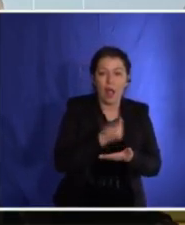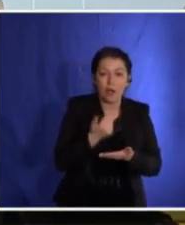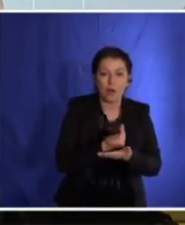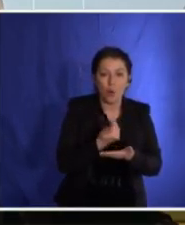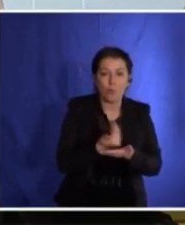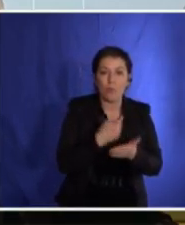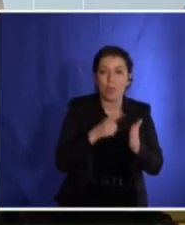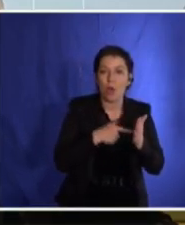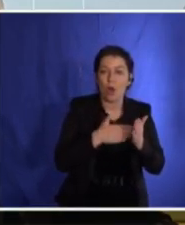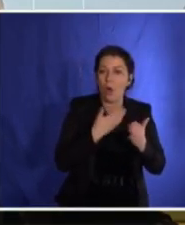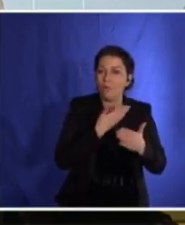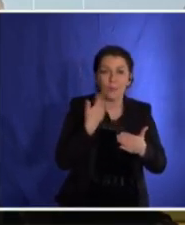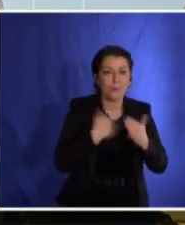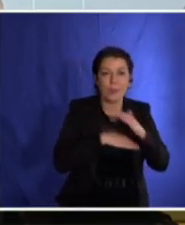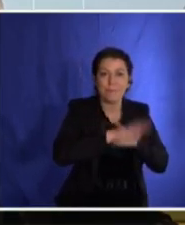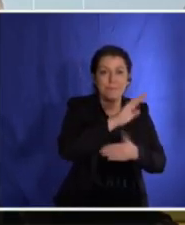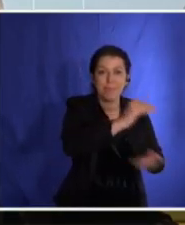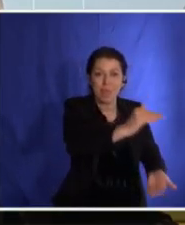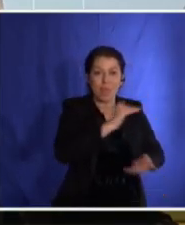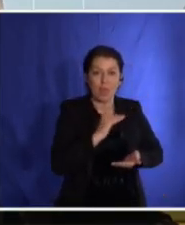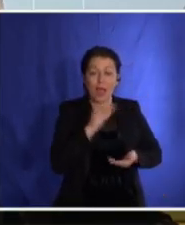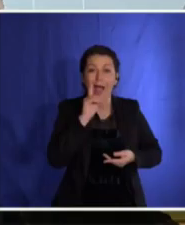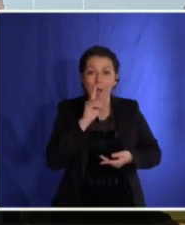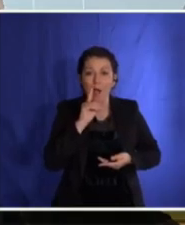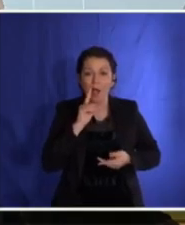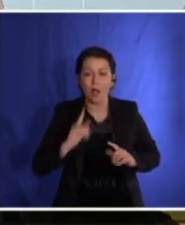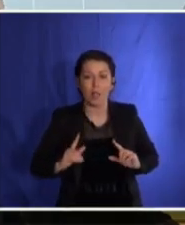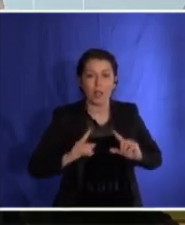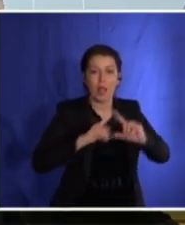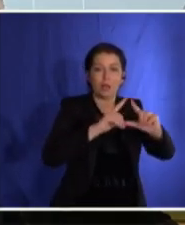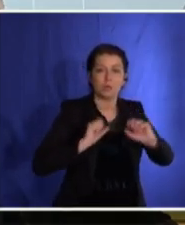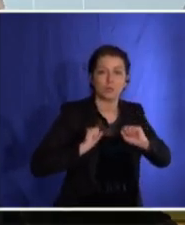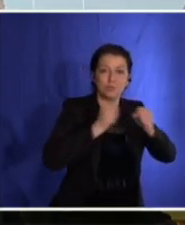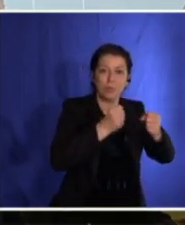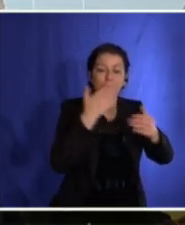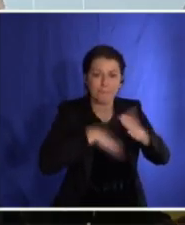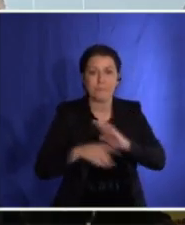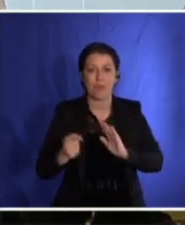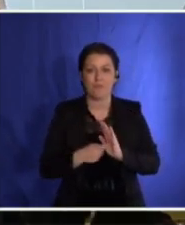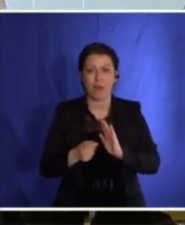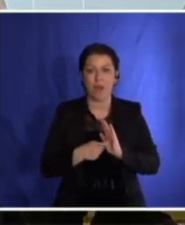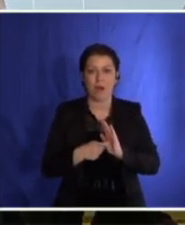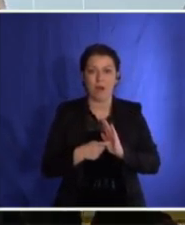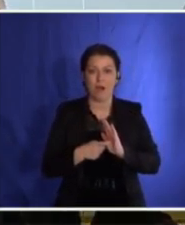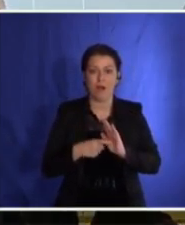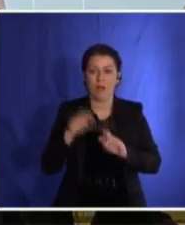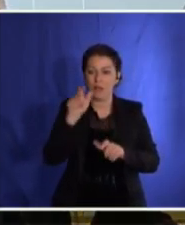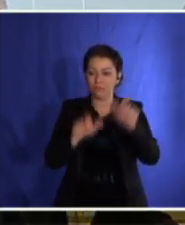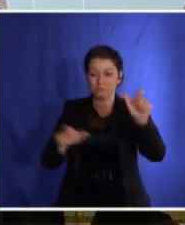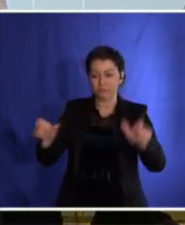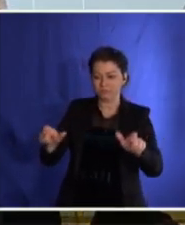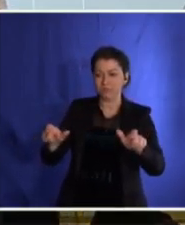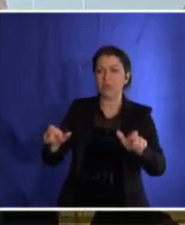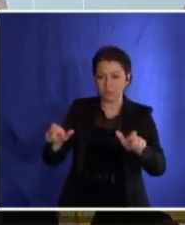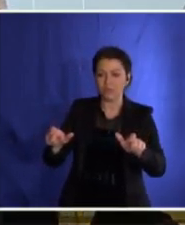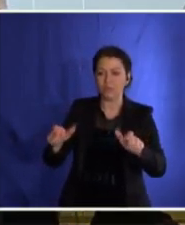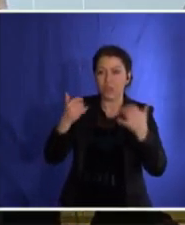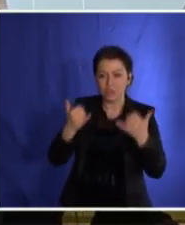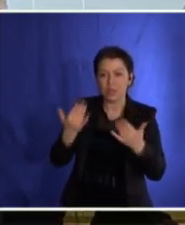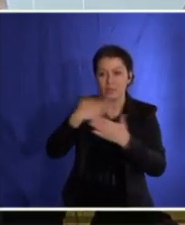werden, aber mehr Einsatz gefordert wird, weil den Menschen mehr abverlangt wird als in den Jahren